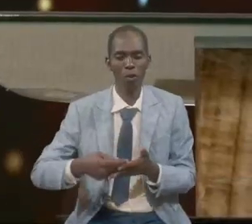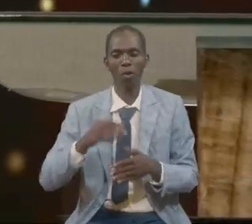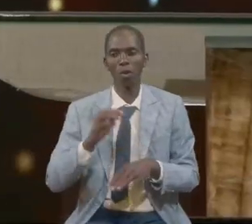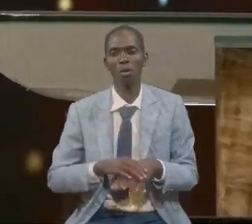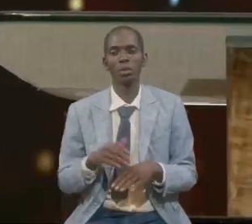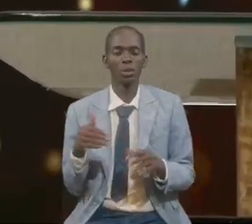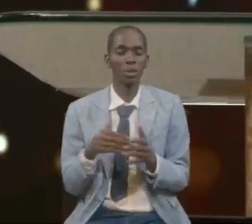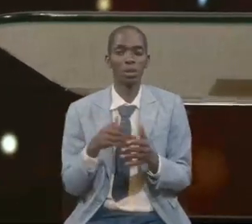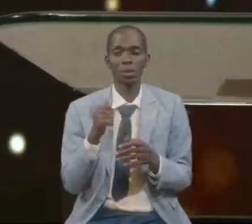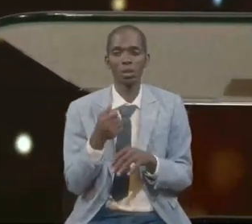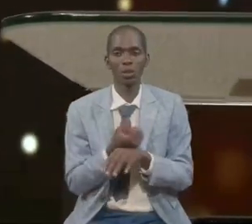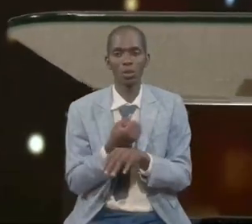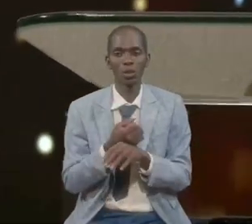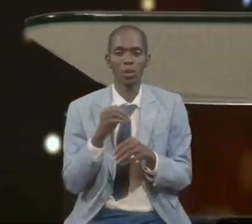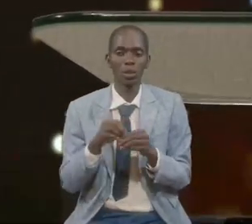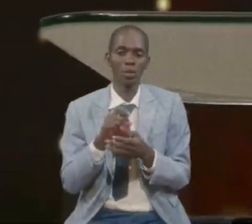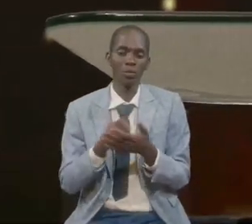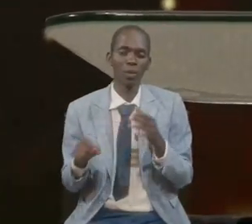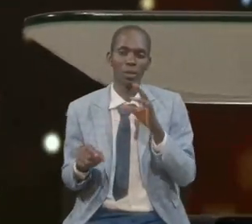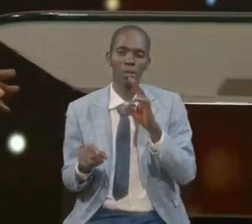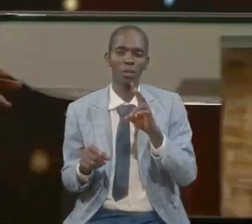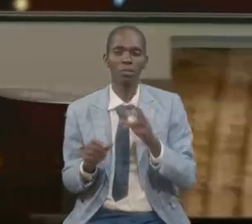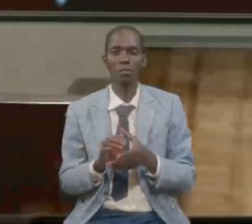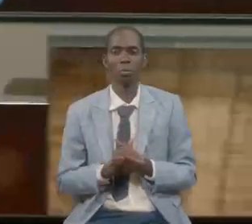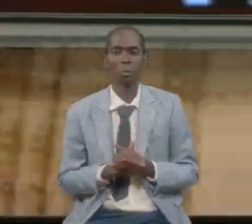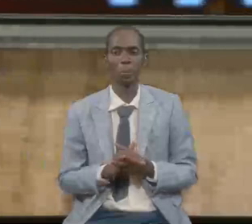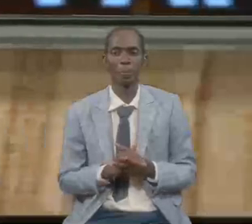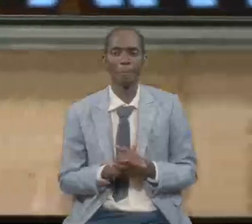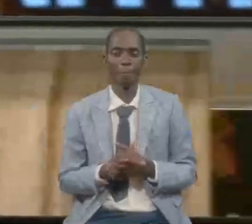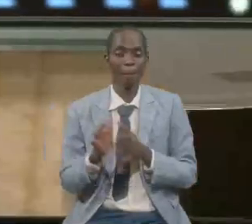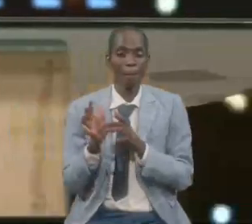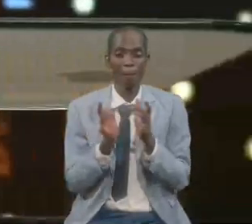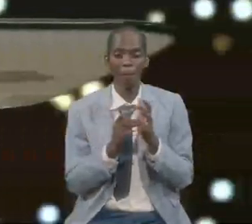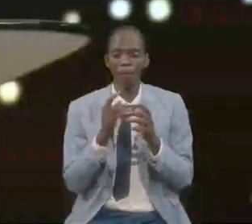pierre. Verset 7. Jésus lui dit,